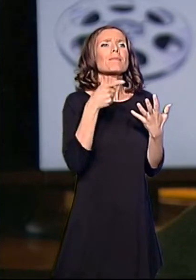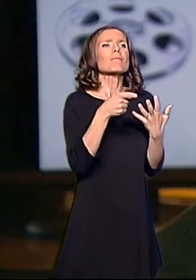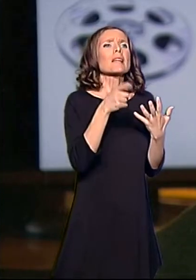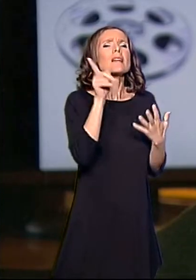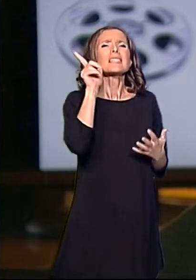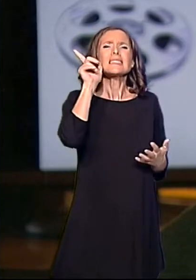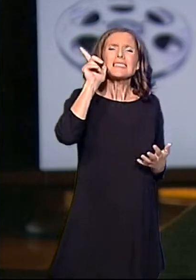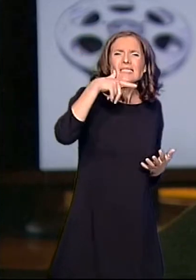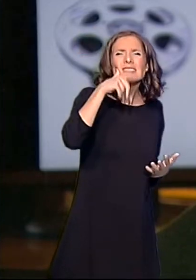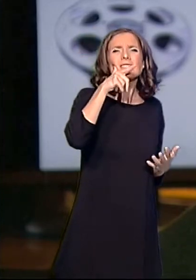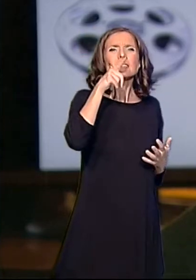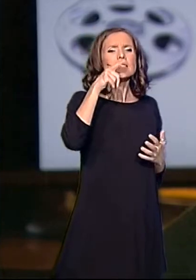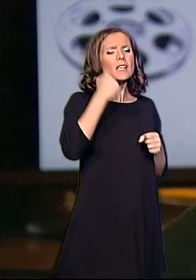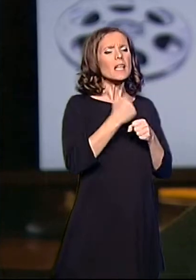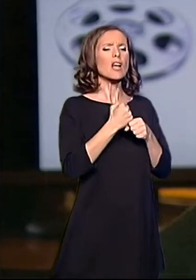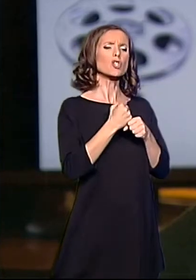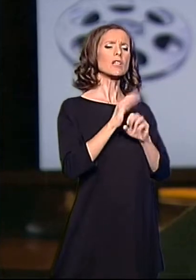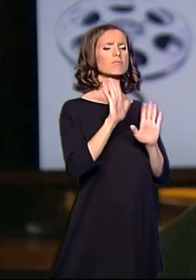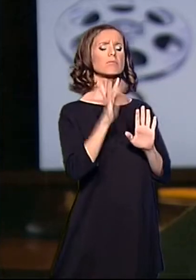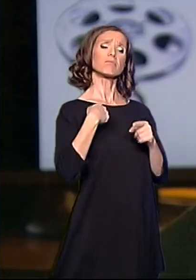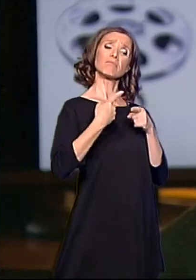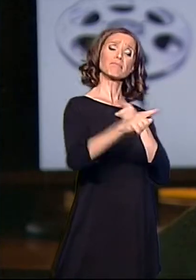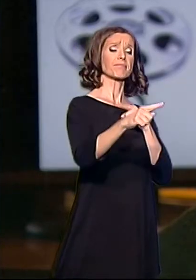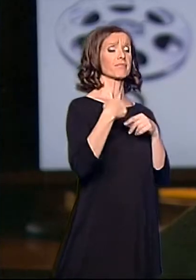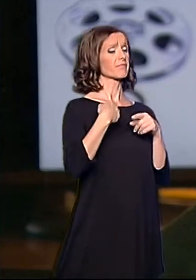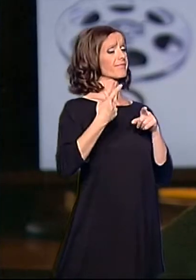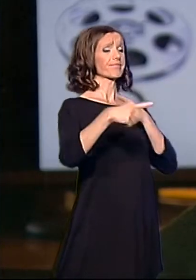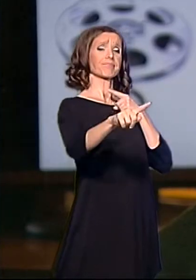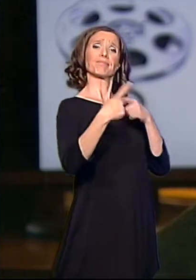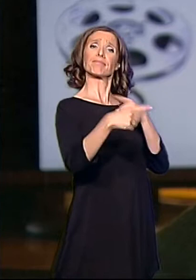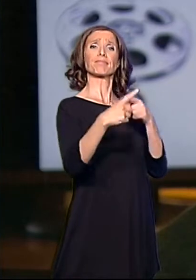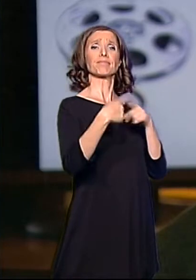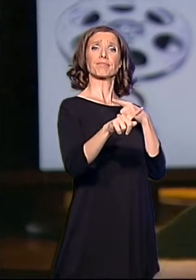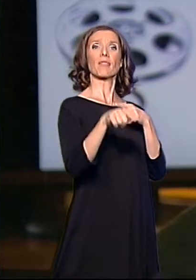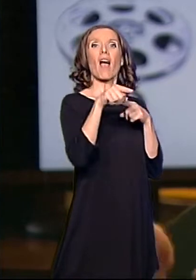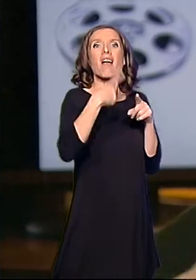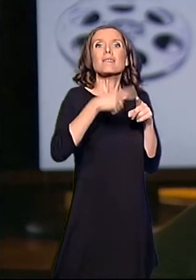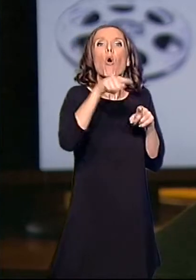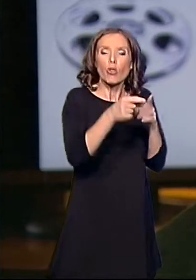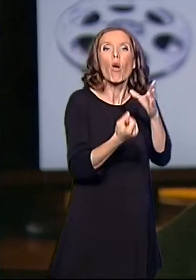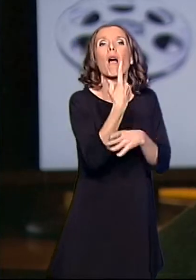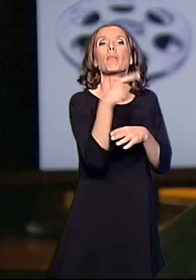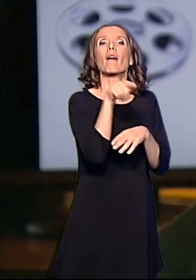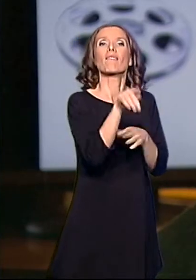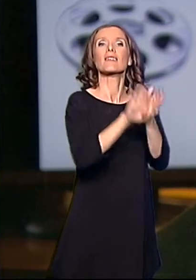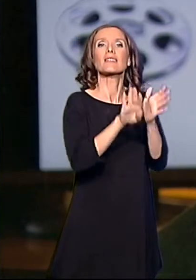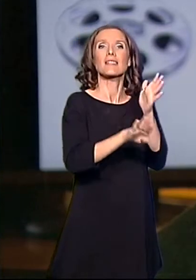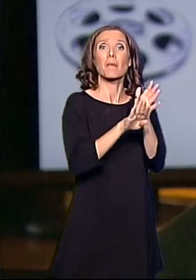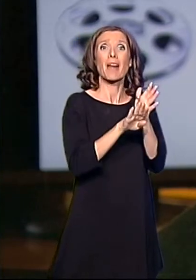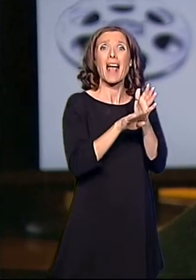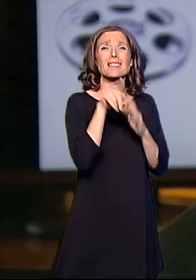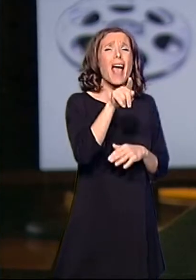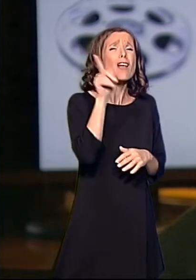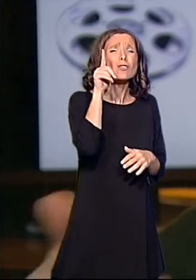preteranog, hipertrofiranog insistiranja na razlikama do te mere preteranog da